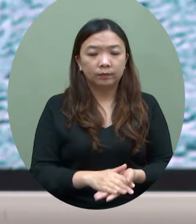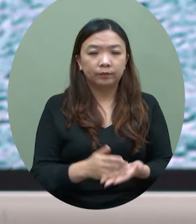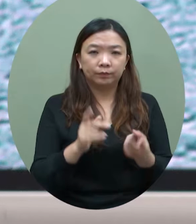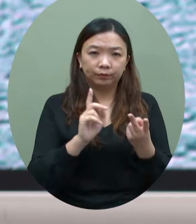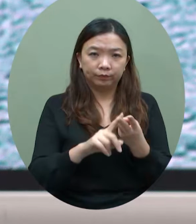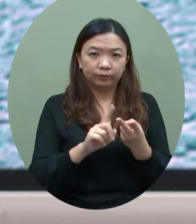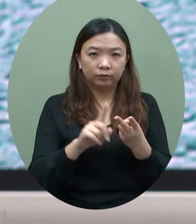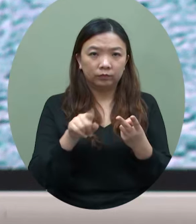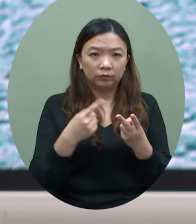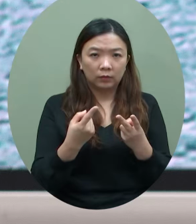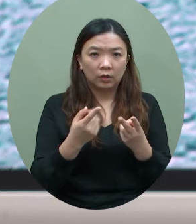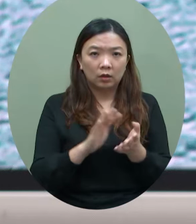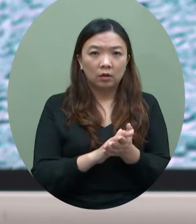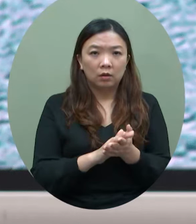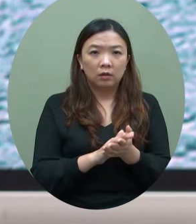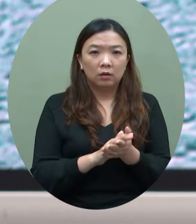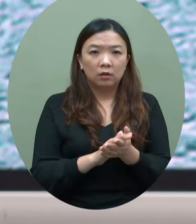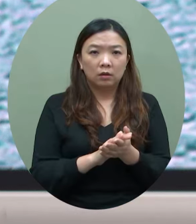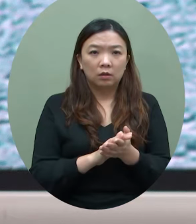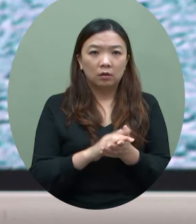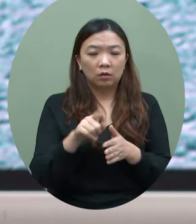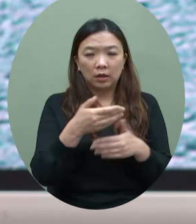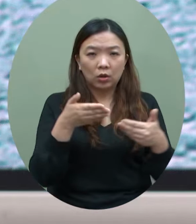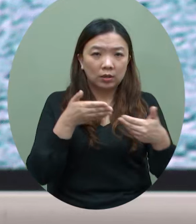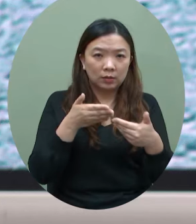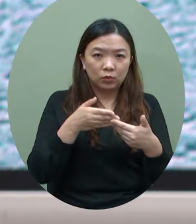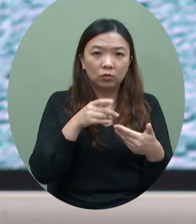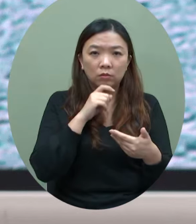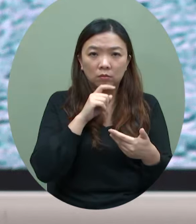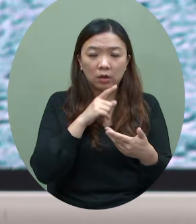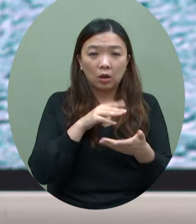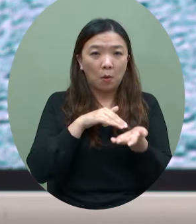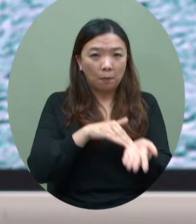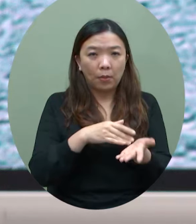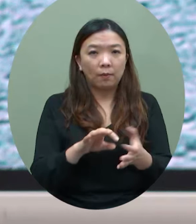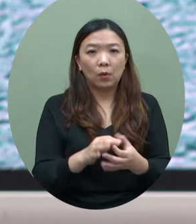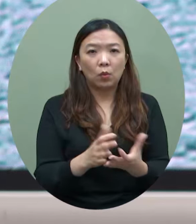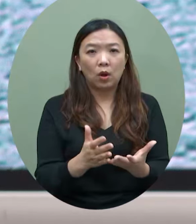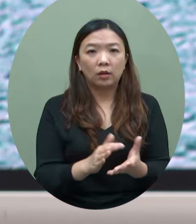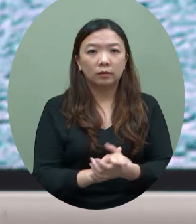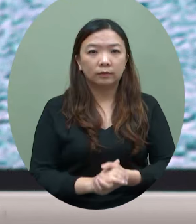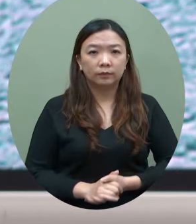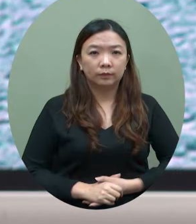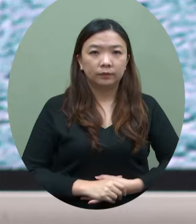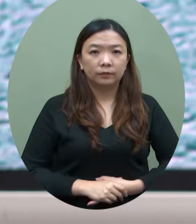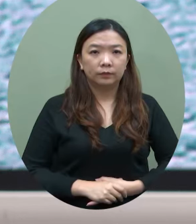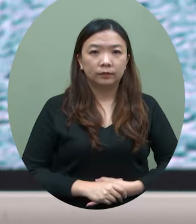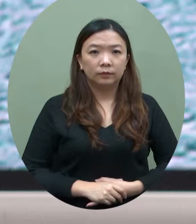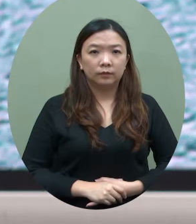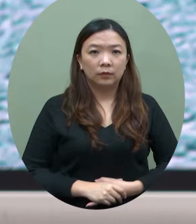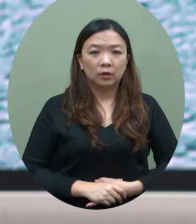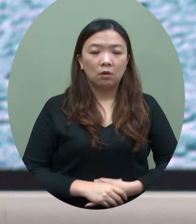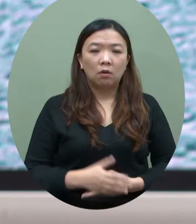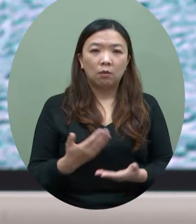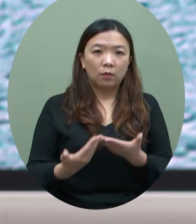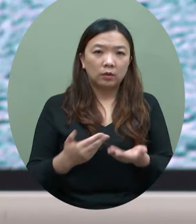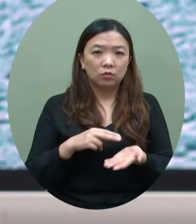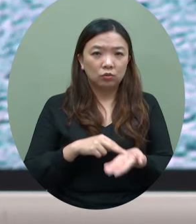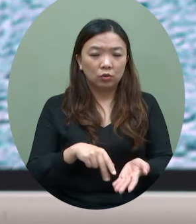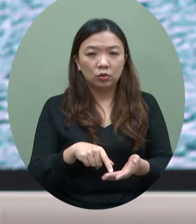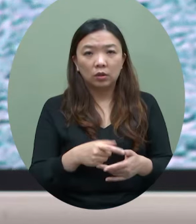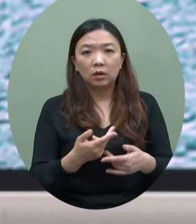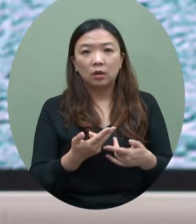係同佢有第二啲接觸啦，即係唔係睇病嗰啲接觸啦，即係咁，所以都有理由相信有機